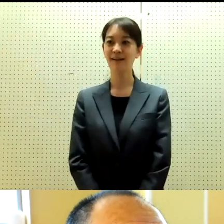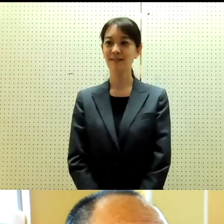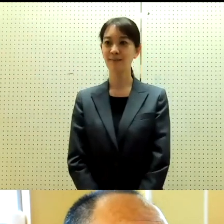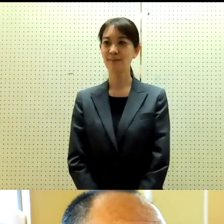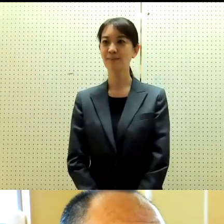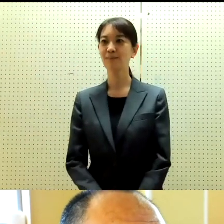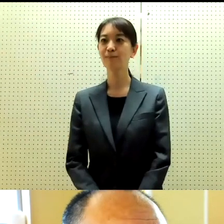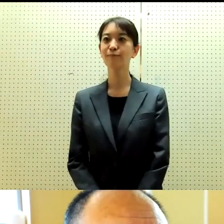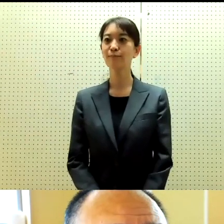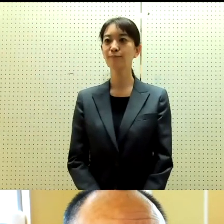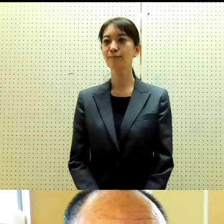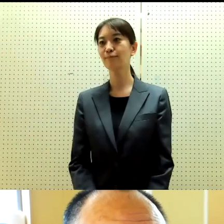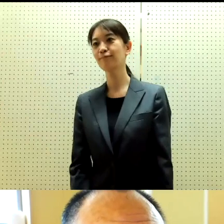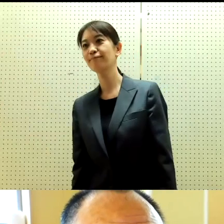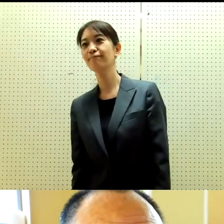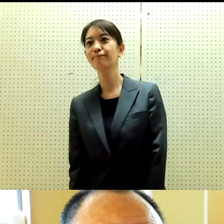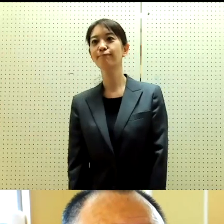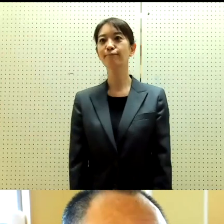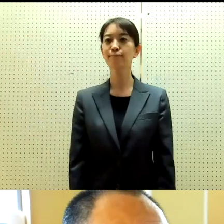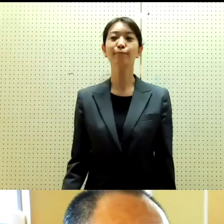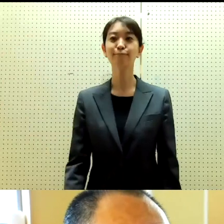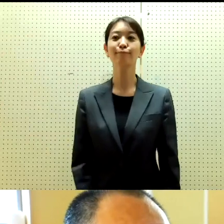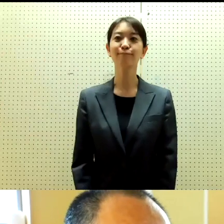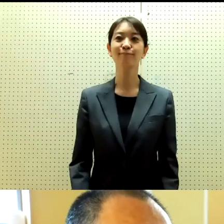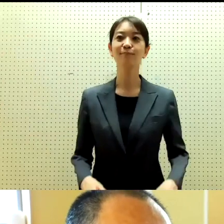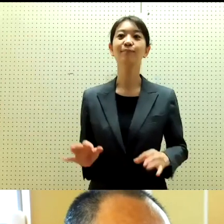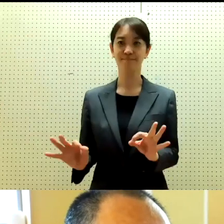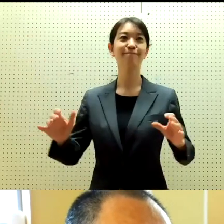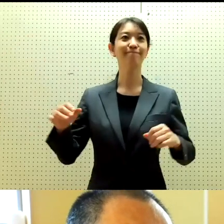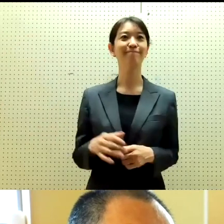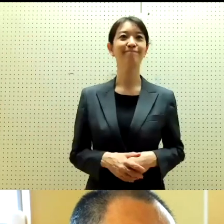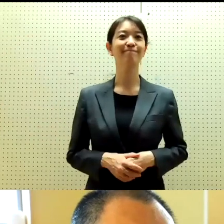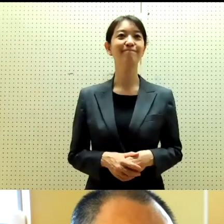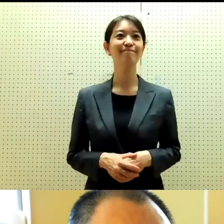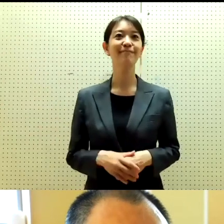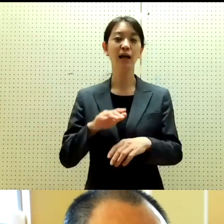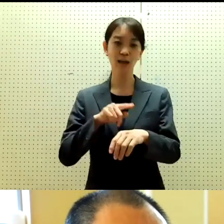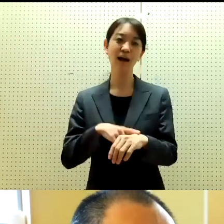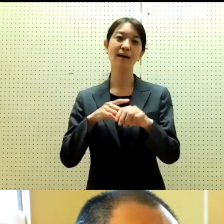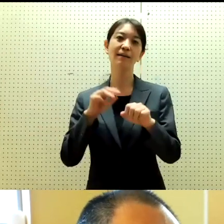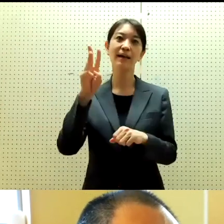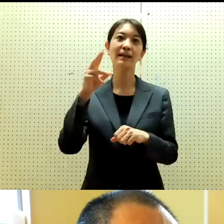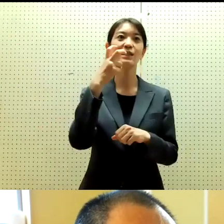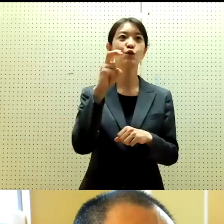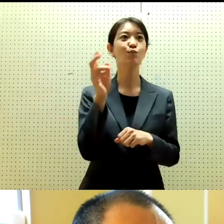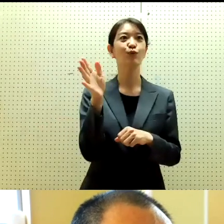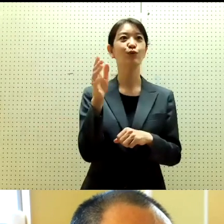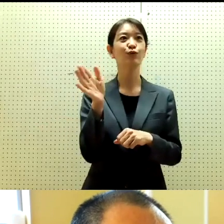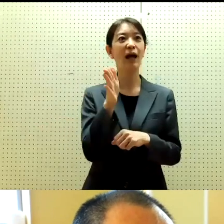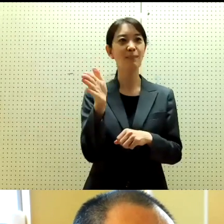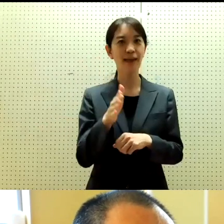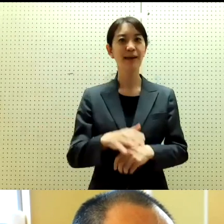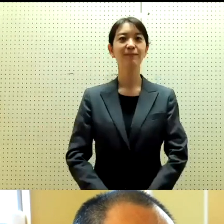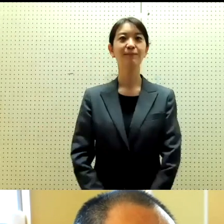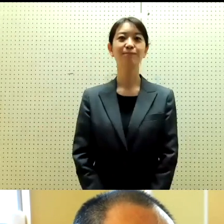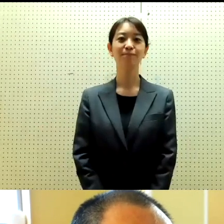つの事例をもとに、これから時間にして3時20分ぐらいまでになりますけれども、本日登壇